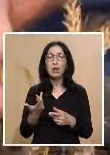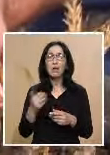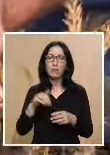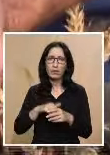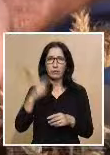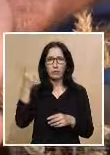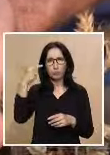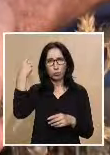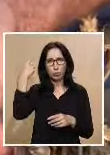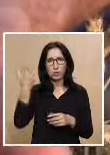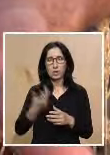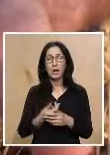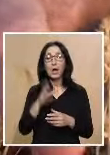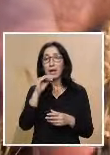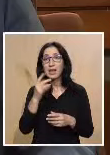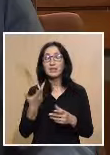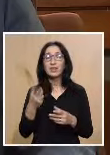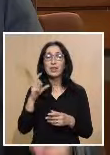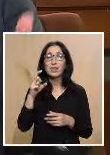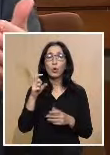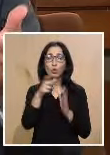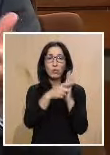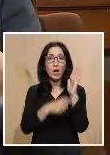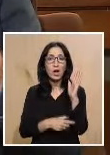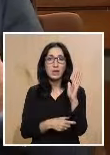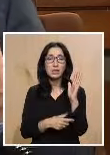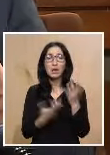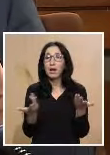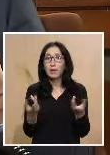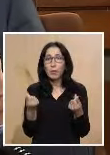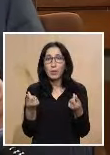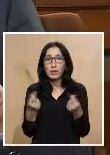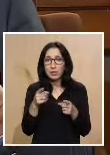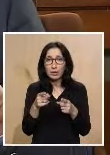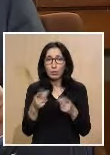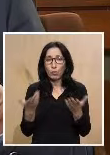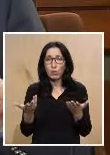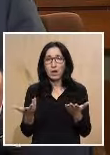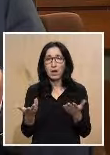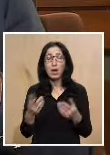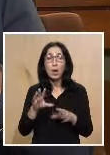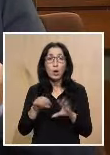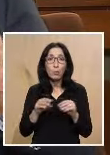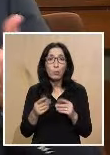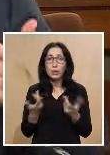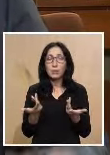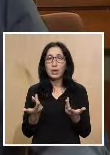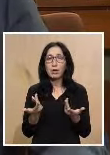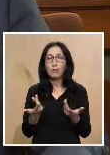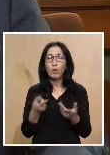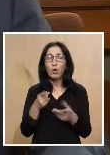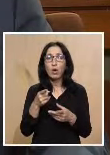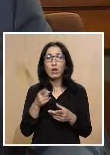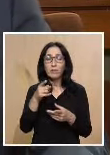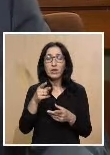в Турция. Казвате сортова листа. Какво представлява това нещо? Любопитно ме, сортова листа, може